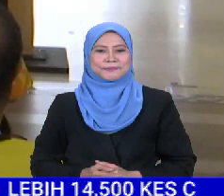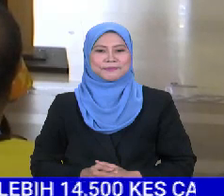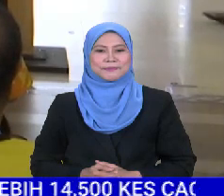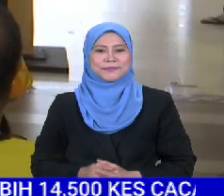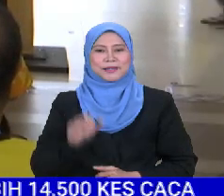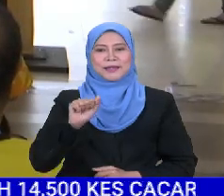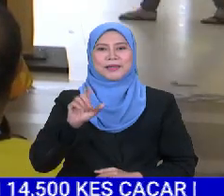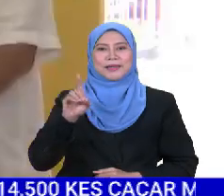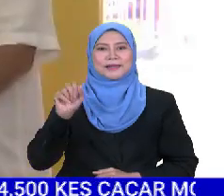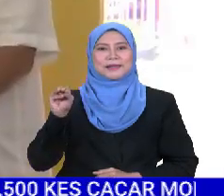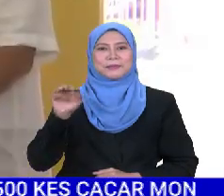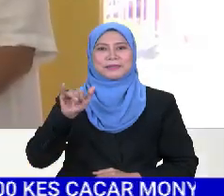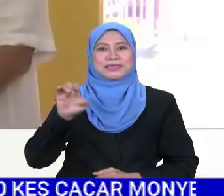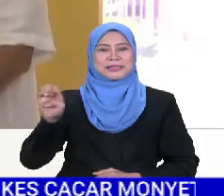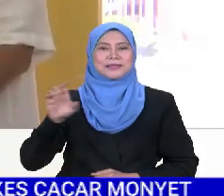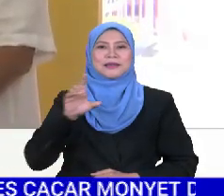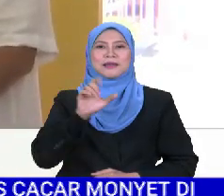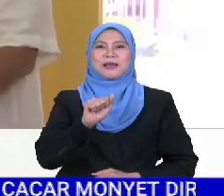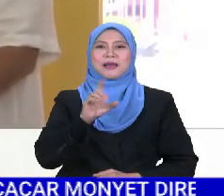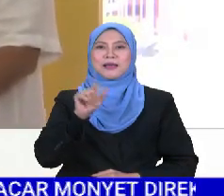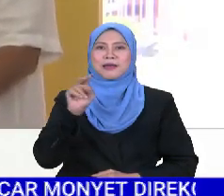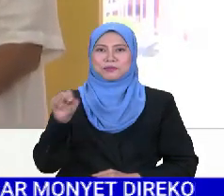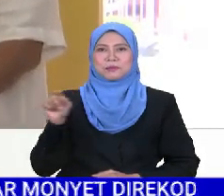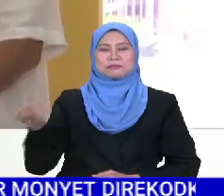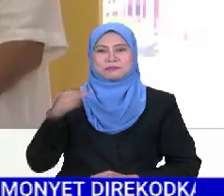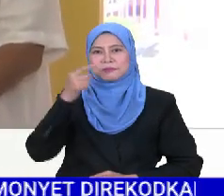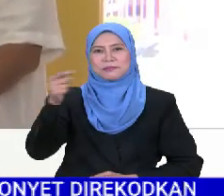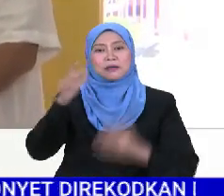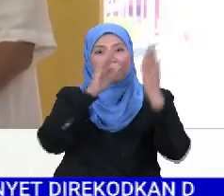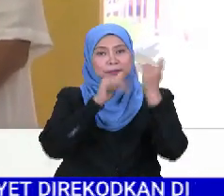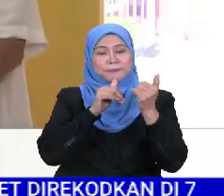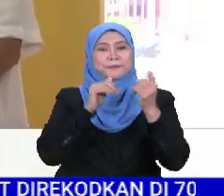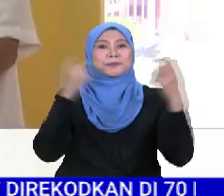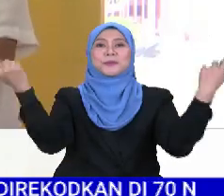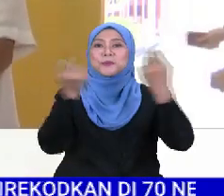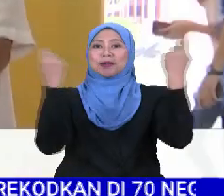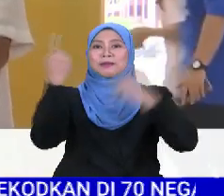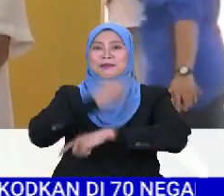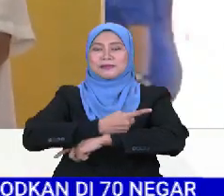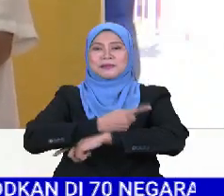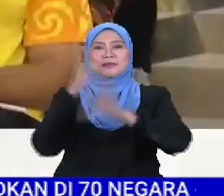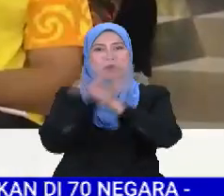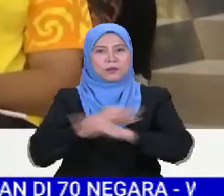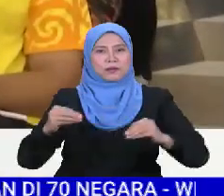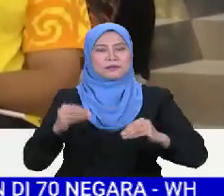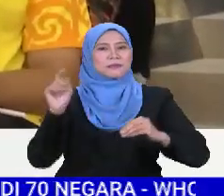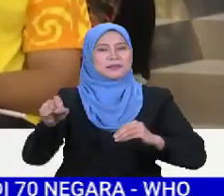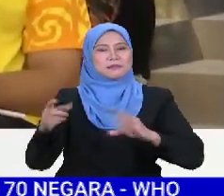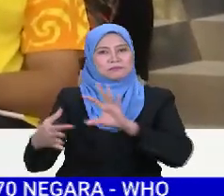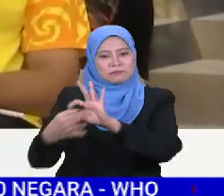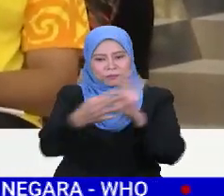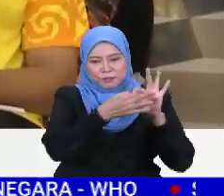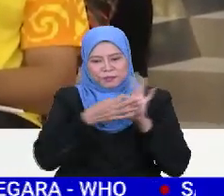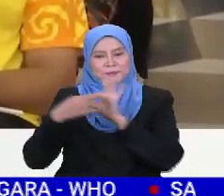Adam Yee yang juga ahli Dewan Undangan Negeri Pujut berharap sambutan Hari Sarawak dapat mengukuhkan semangat bersatu padu